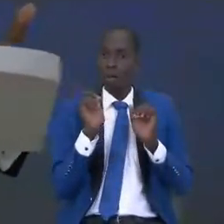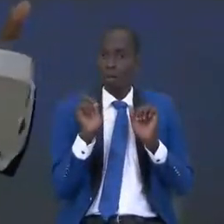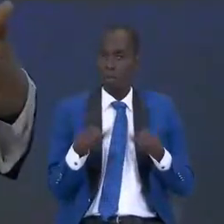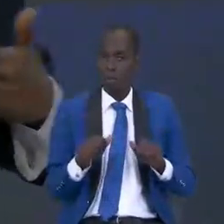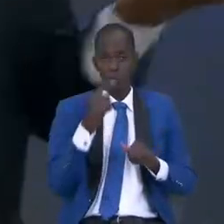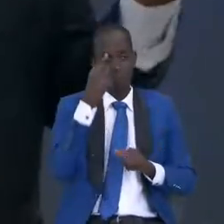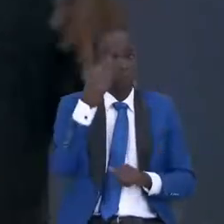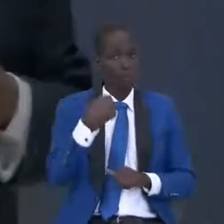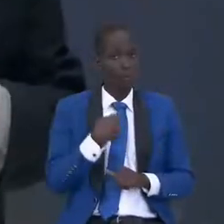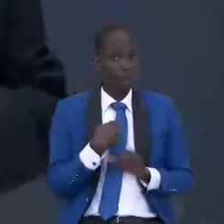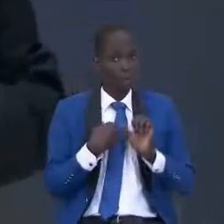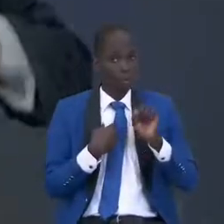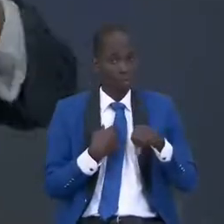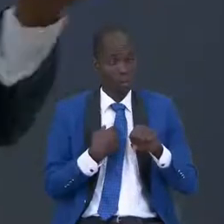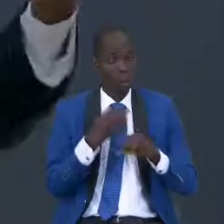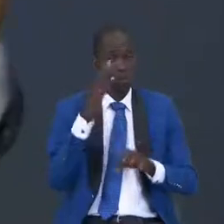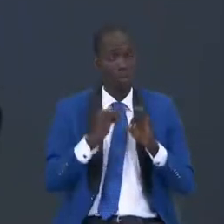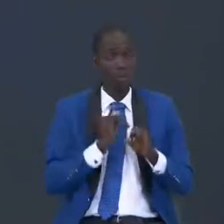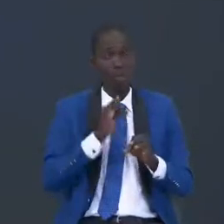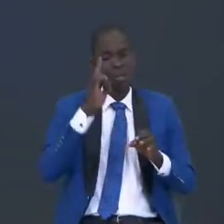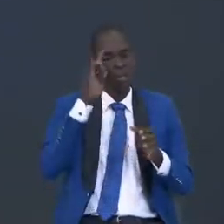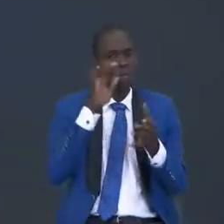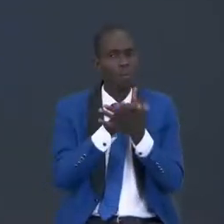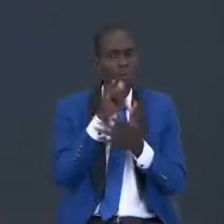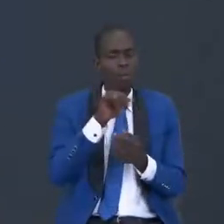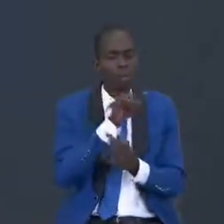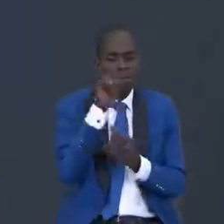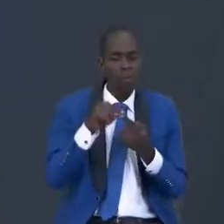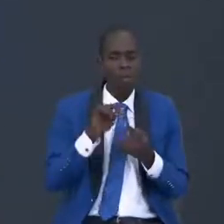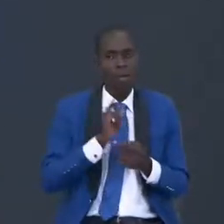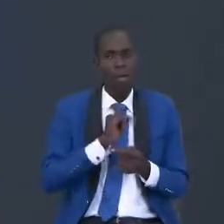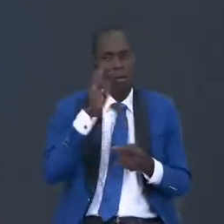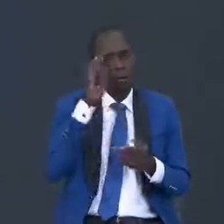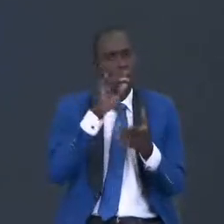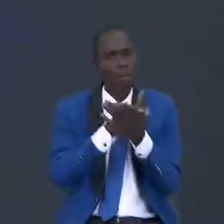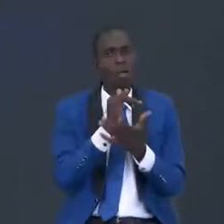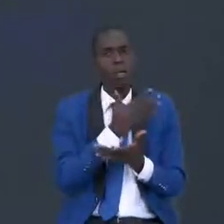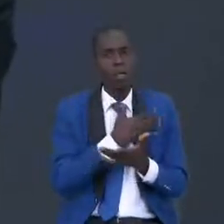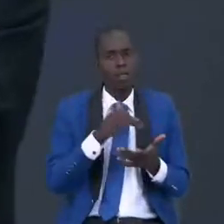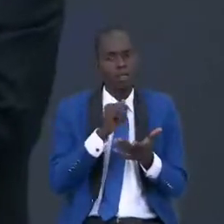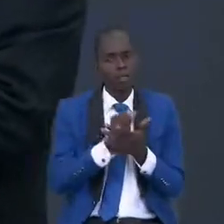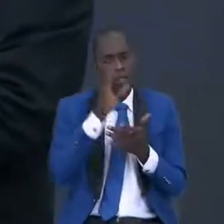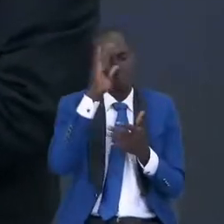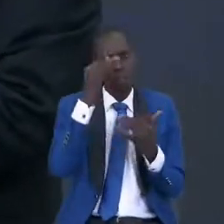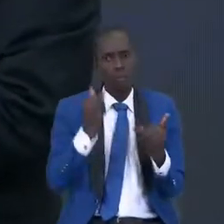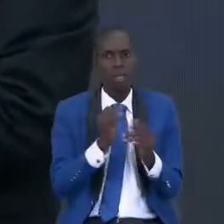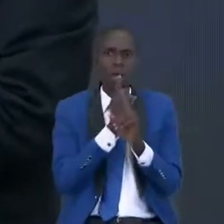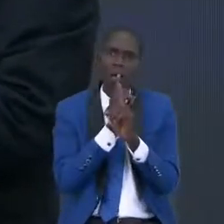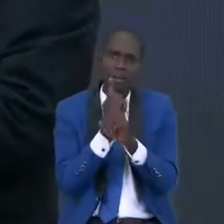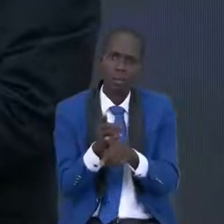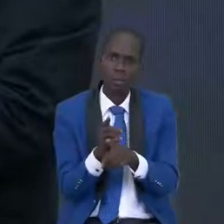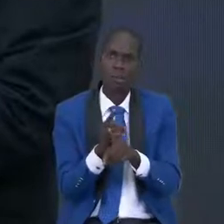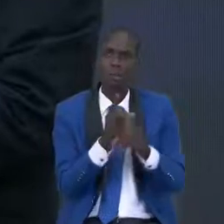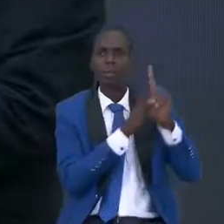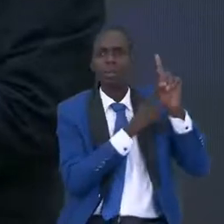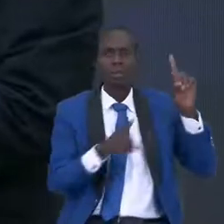tout m'est possible si je crois. Quand je vais croire, et l'homme réplique, Seigneur, je